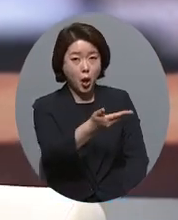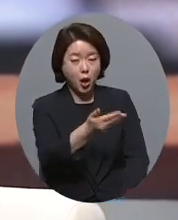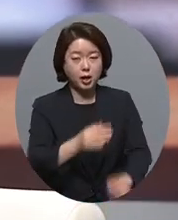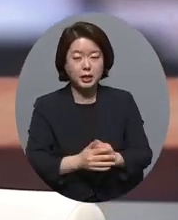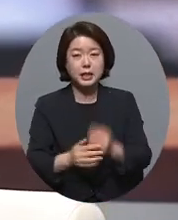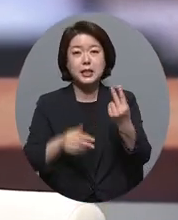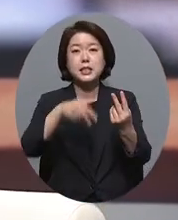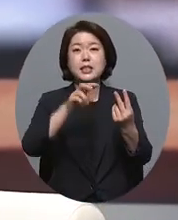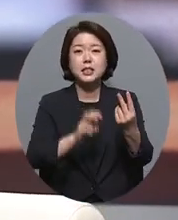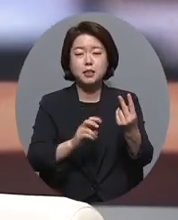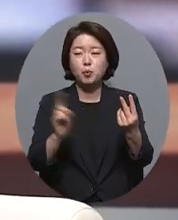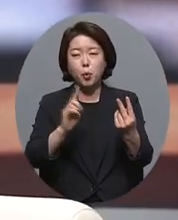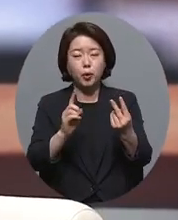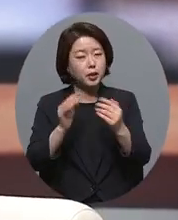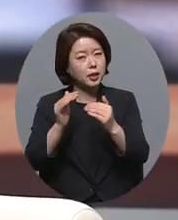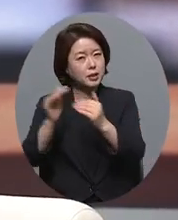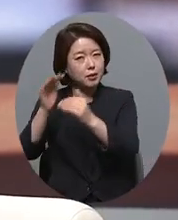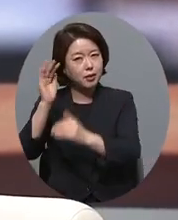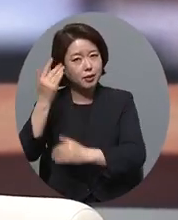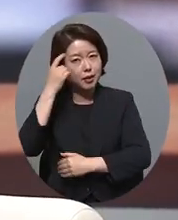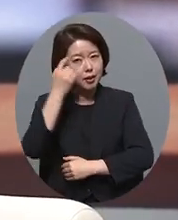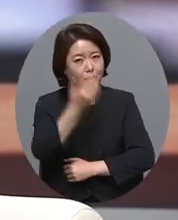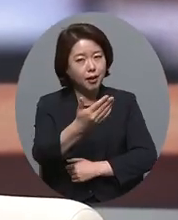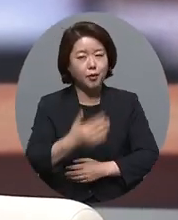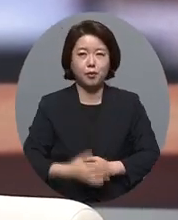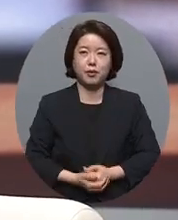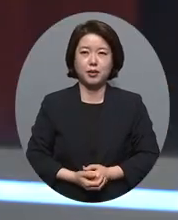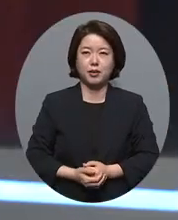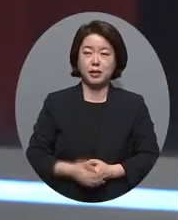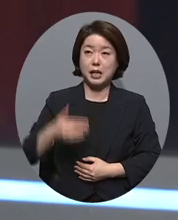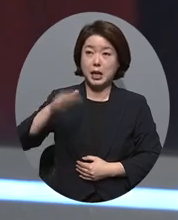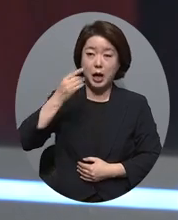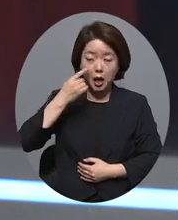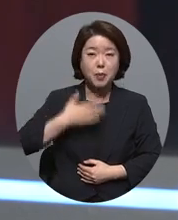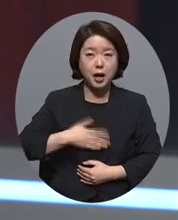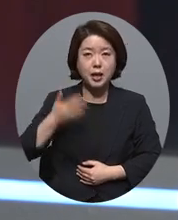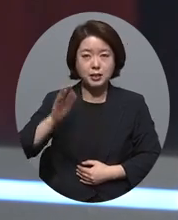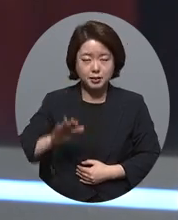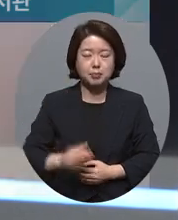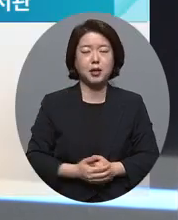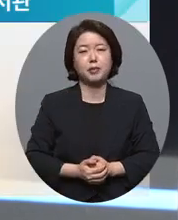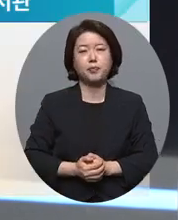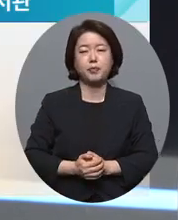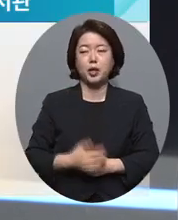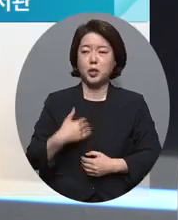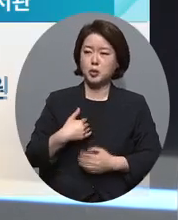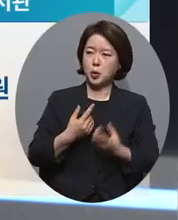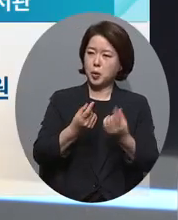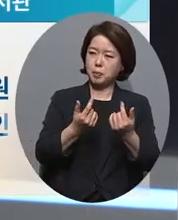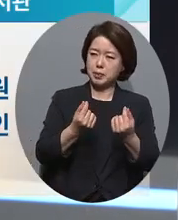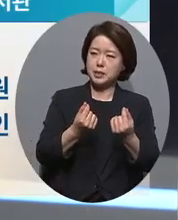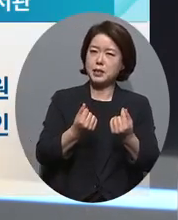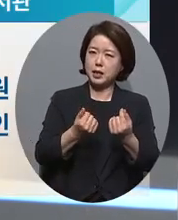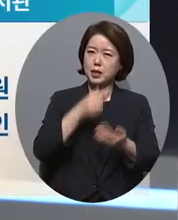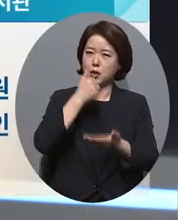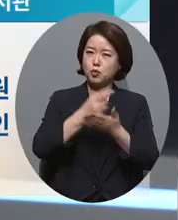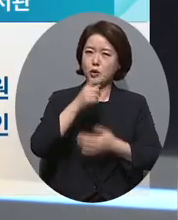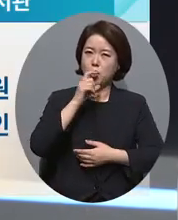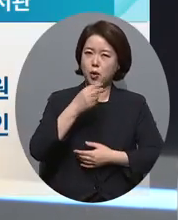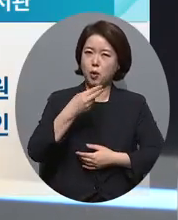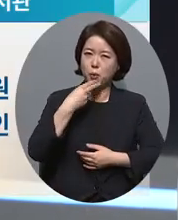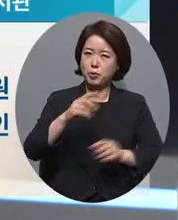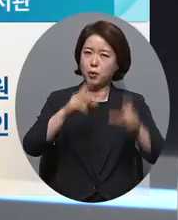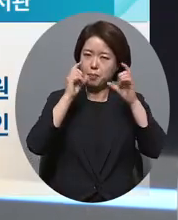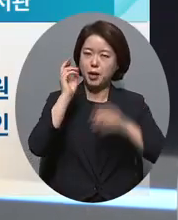20에서는 어떻게 전개가 갈 것 같습니까 가봐야 아는 거겠지만 저는 뭐 비슷하게 나오지 않을까라는 생각을 하고요